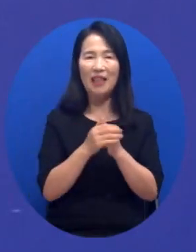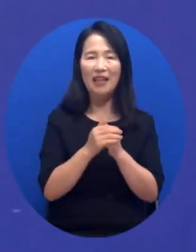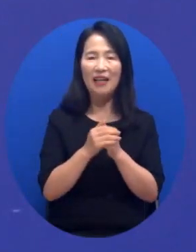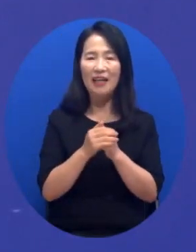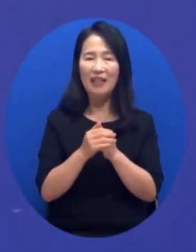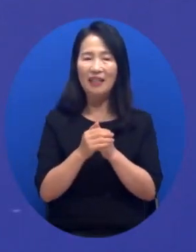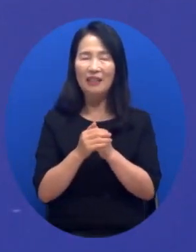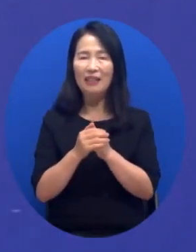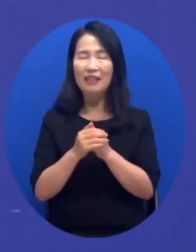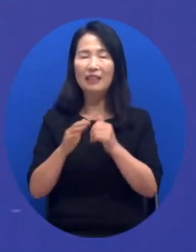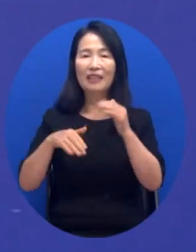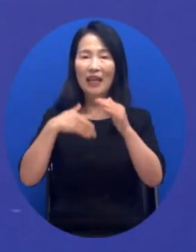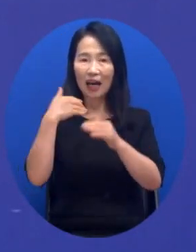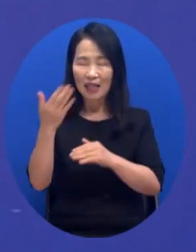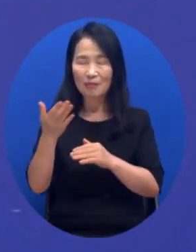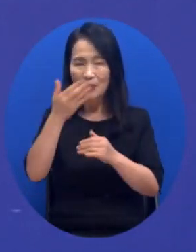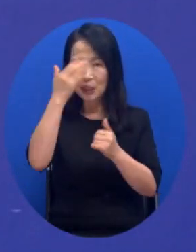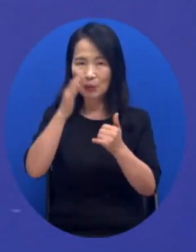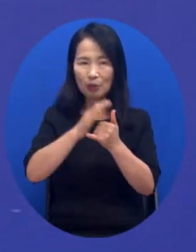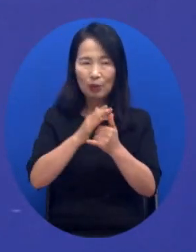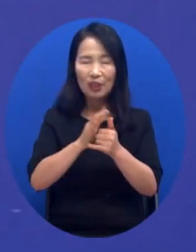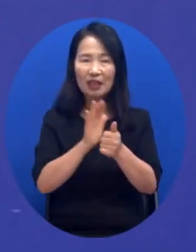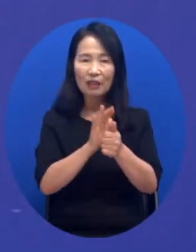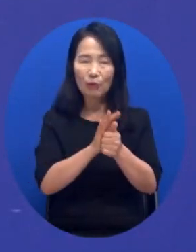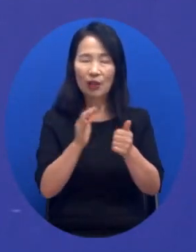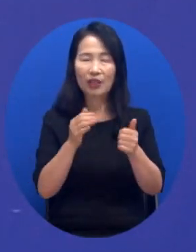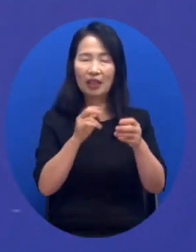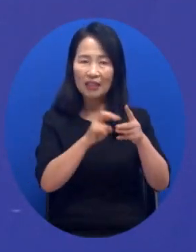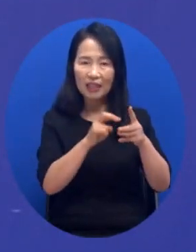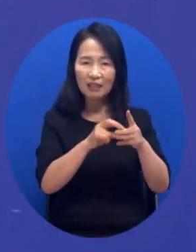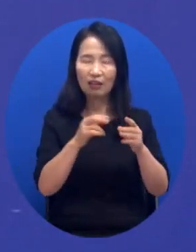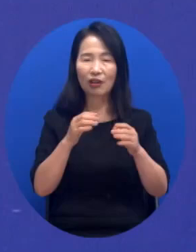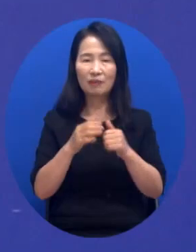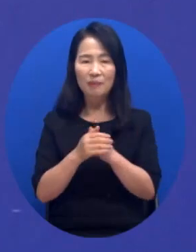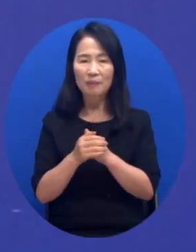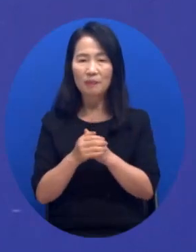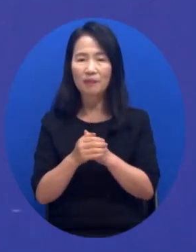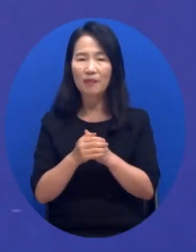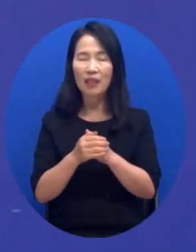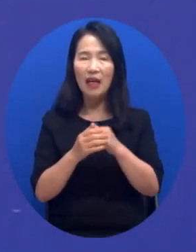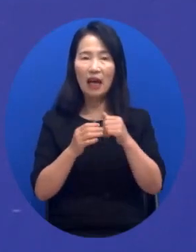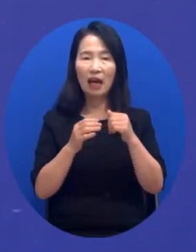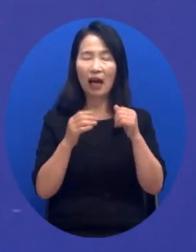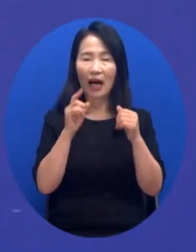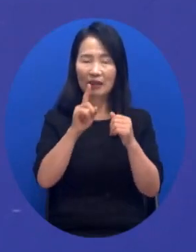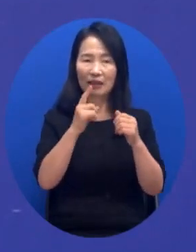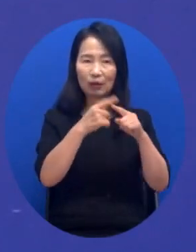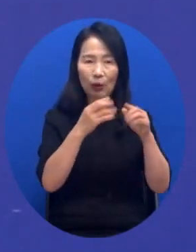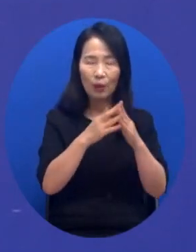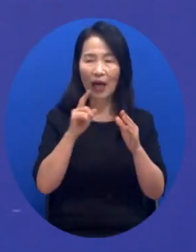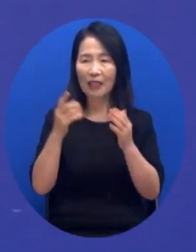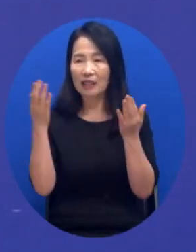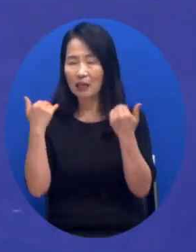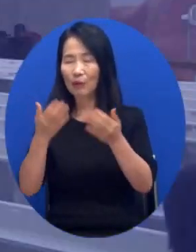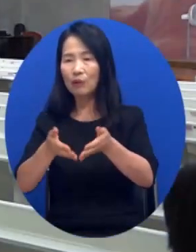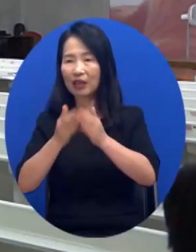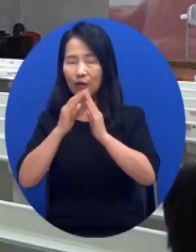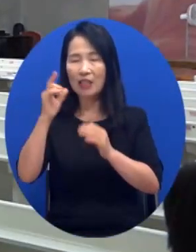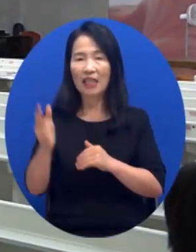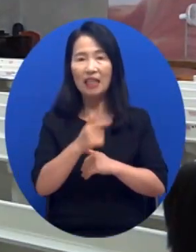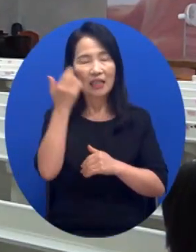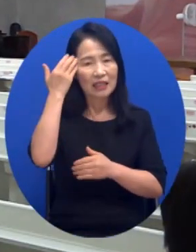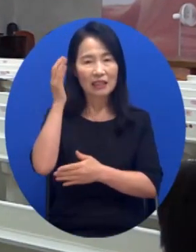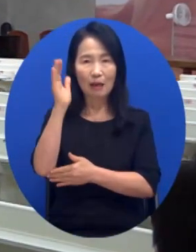CTS 다음 세대 지원센터가 청주 드림교회에서 한 교회 한 학교 세우기 1일 세미나를 개최했습니다.